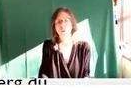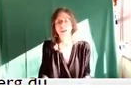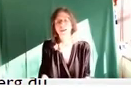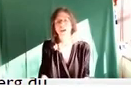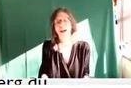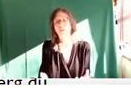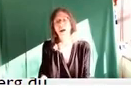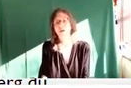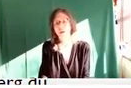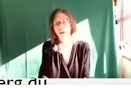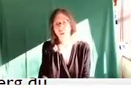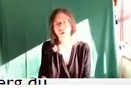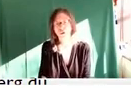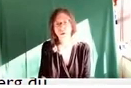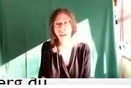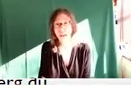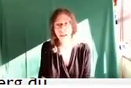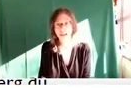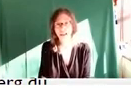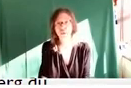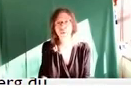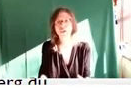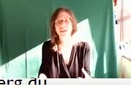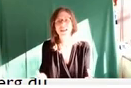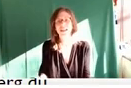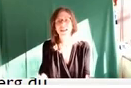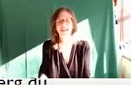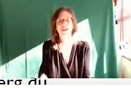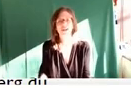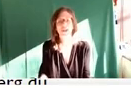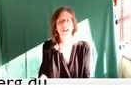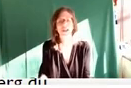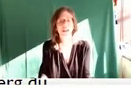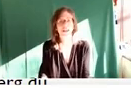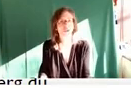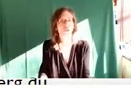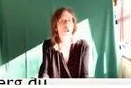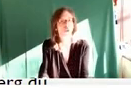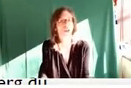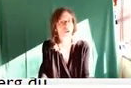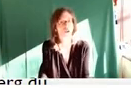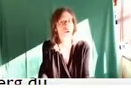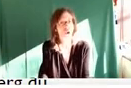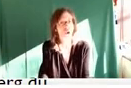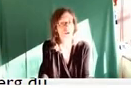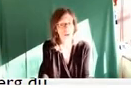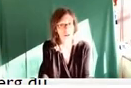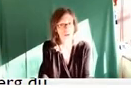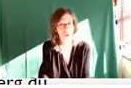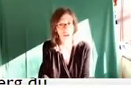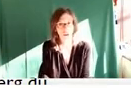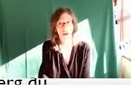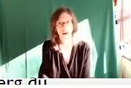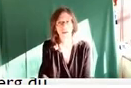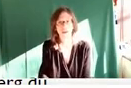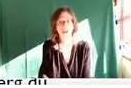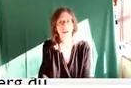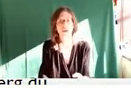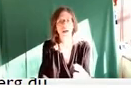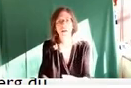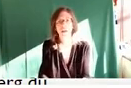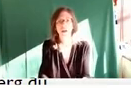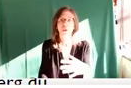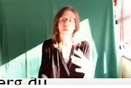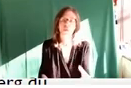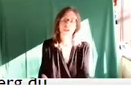le fond, le principe à la base de la reproductibilité, c'est que l'unité traditionnelle de la diffusion des résultats scientifiques, c'est-à-dire